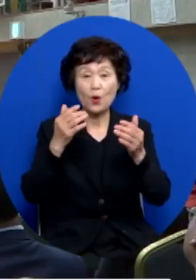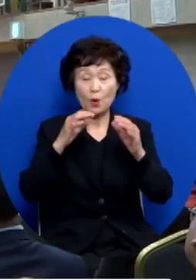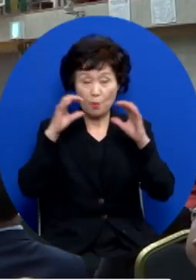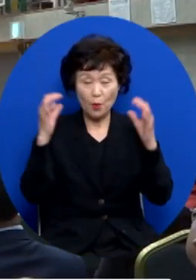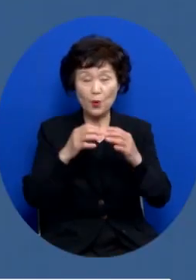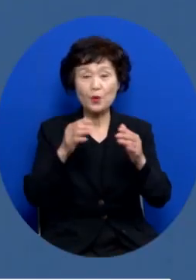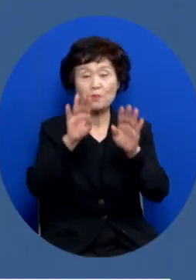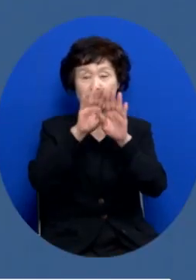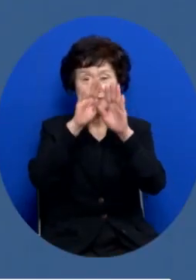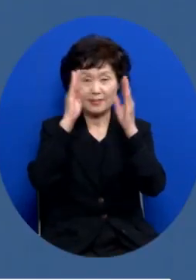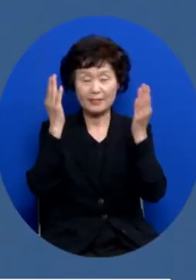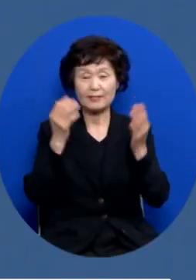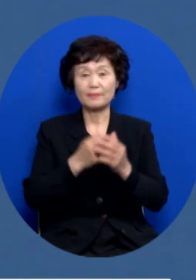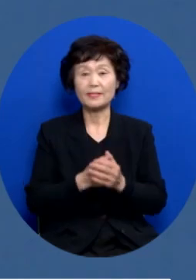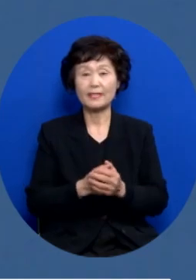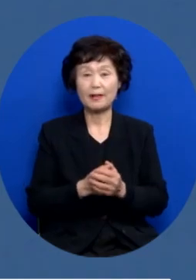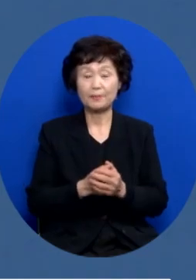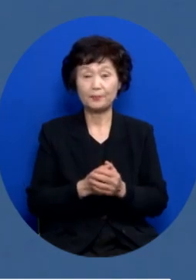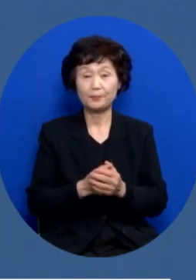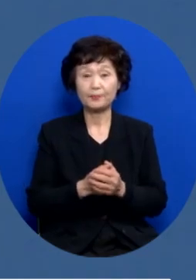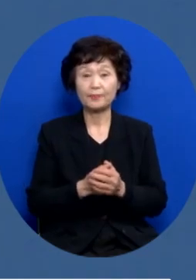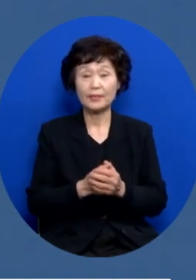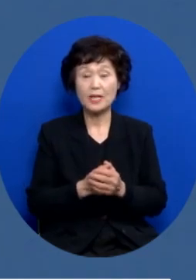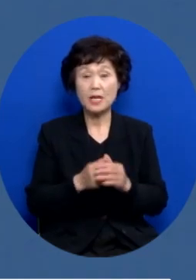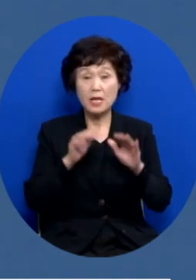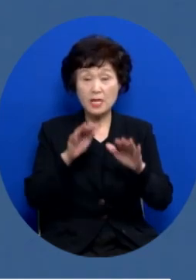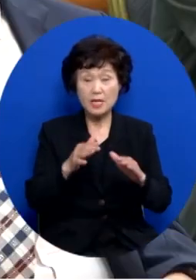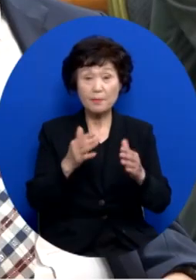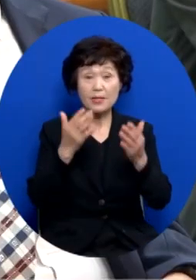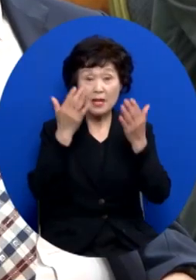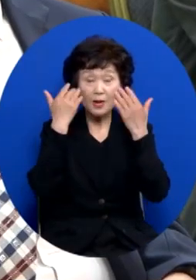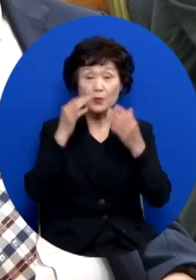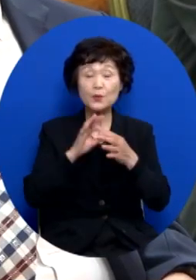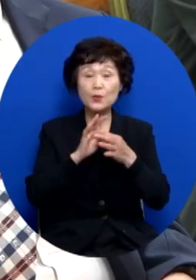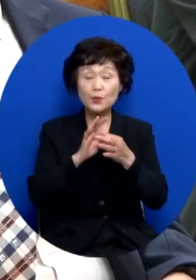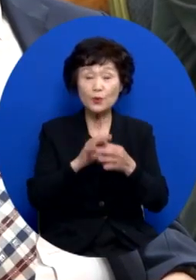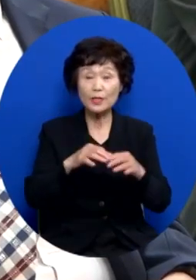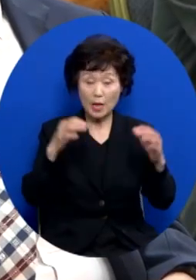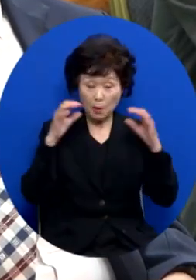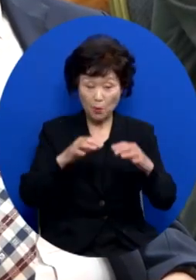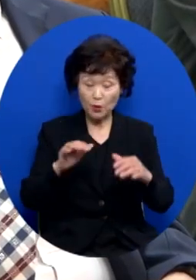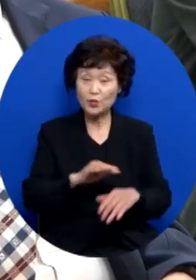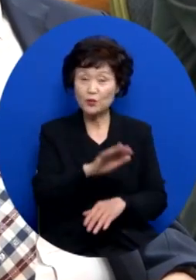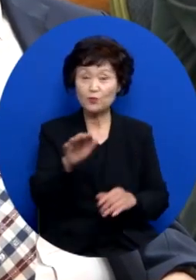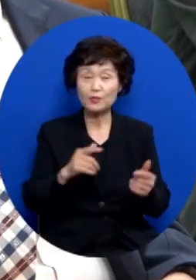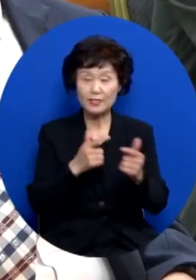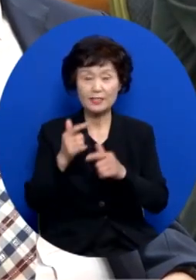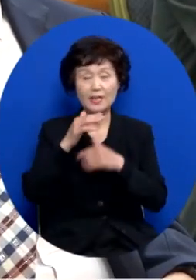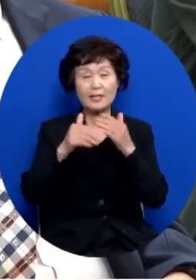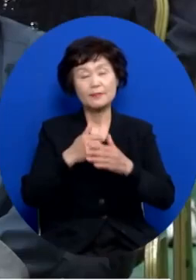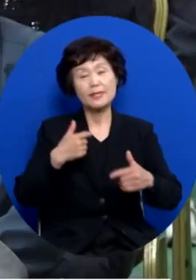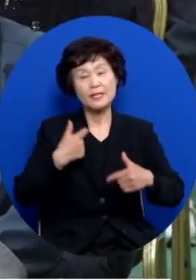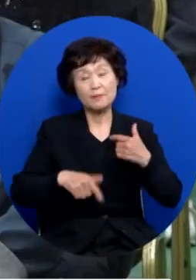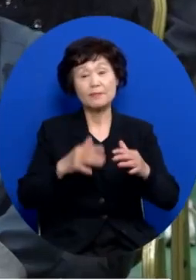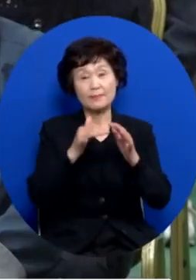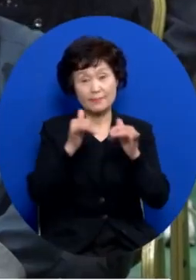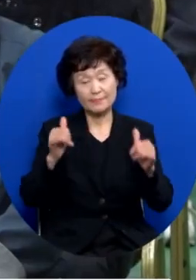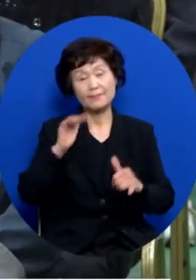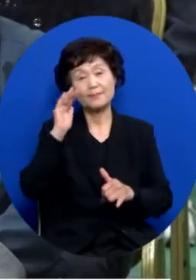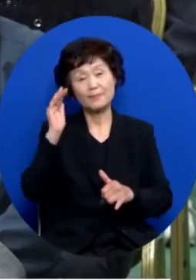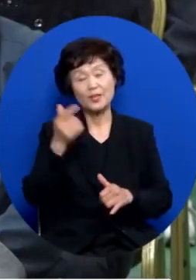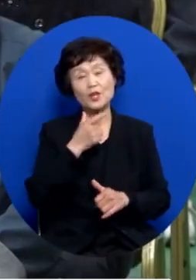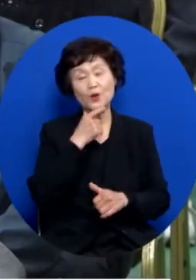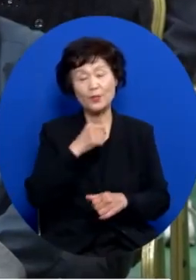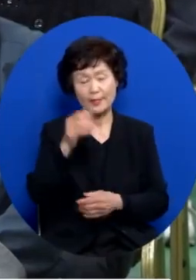계획에서 충청연회 김성선 감독은 이번 아카데미를 통해 여기에 모인 우리가 하나님이 기뻐하는 사람이 되길 바란다고